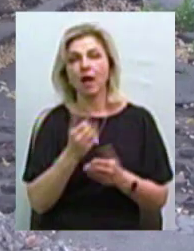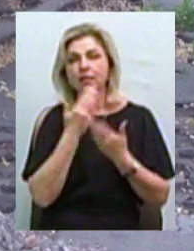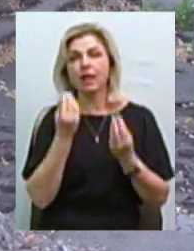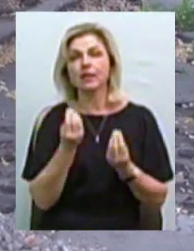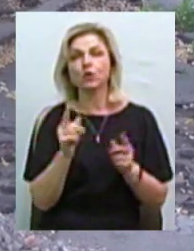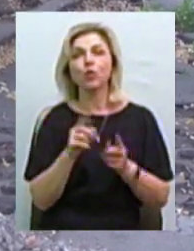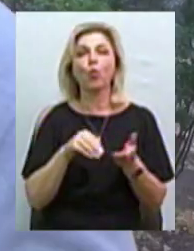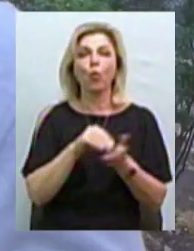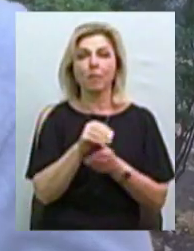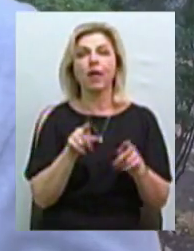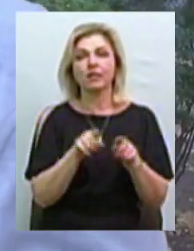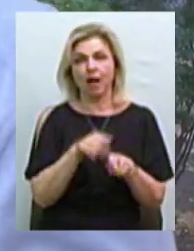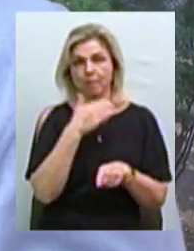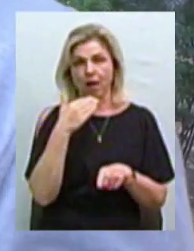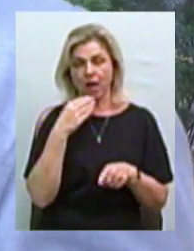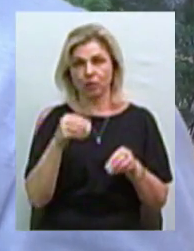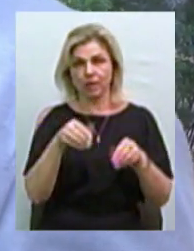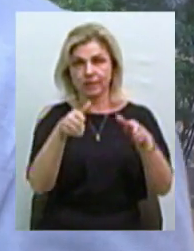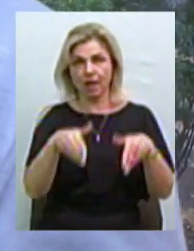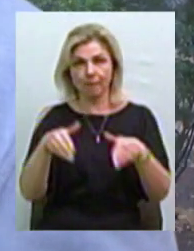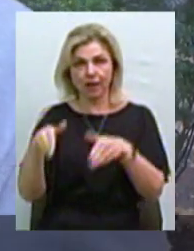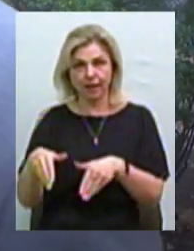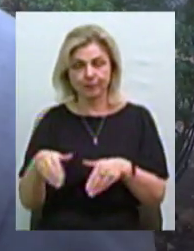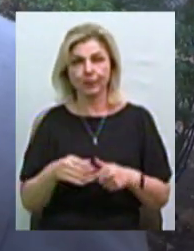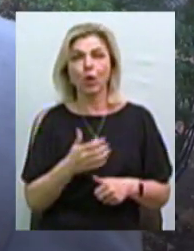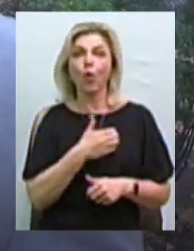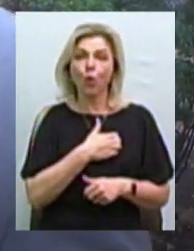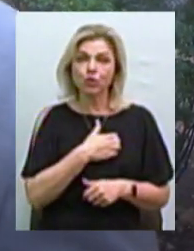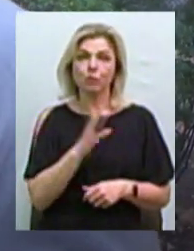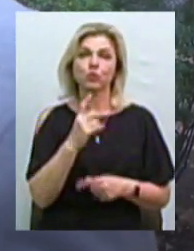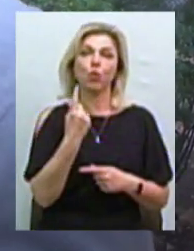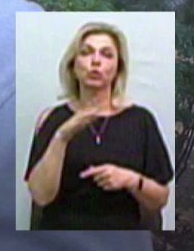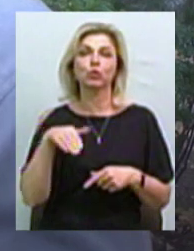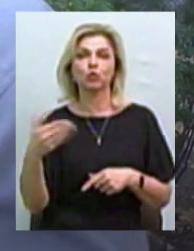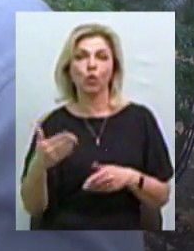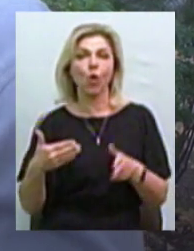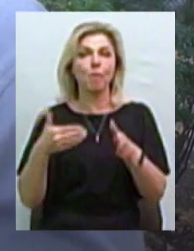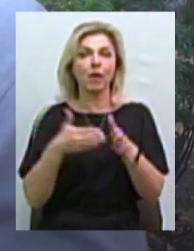землі, скільки він зараз обробляє. З одного боку, ми хочемо обмежити доступ